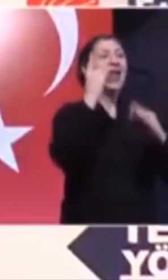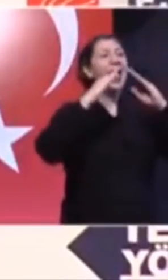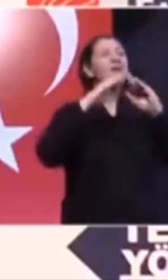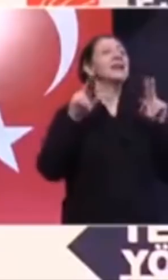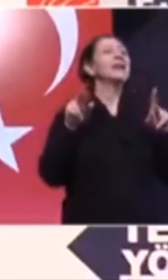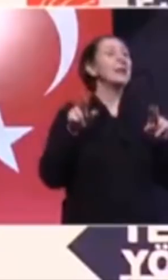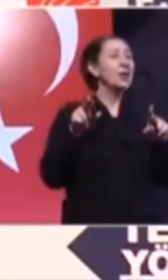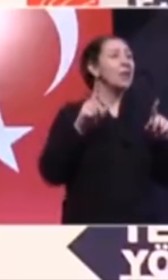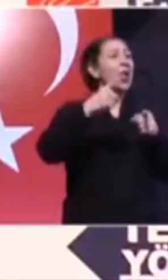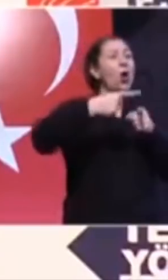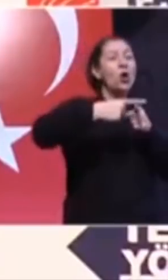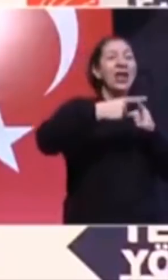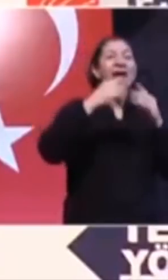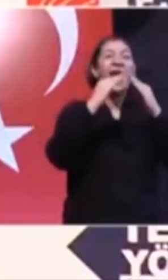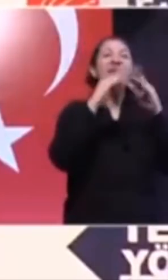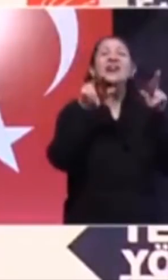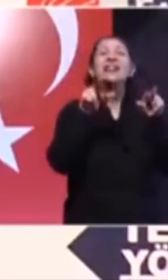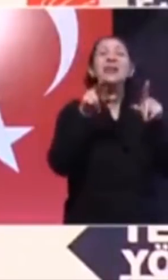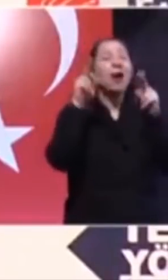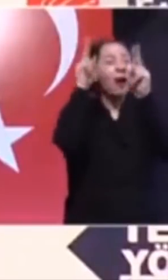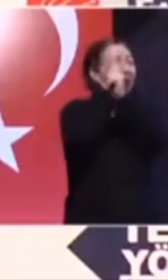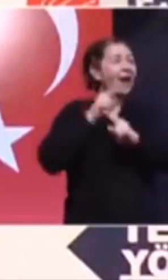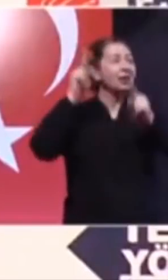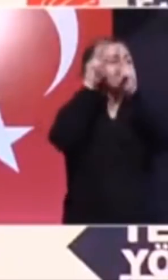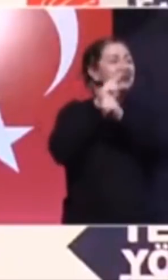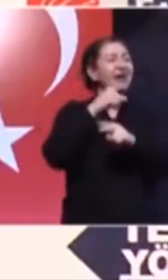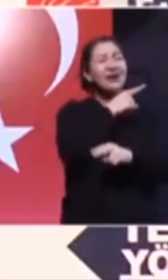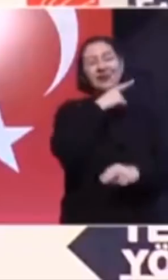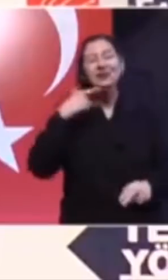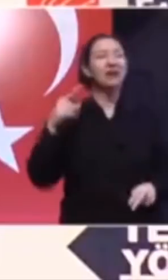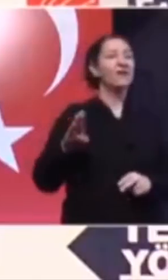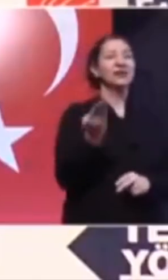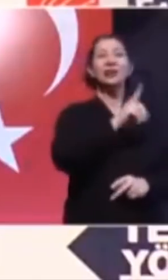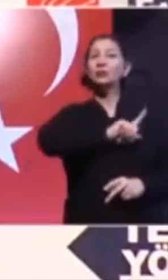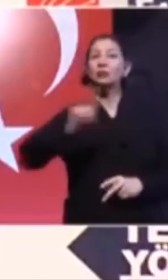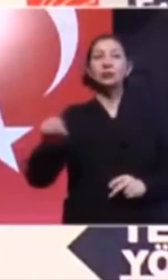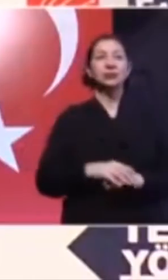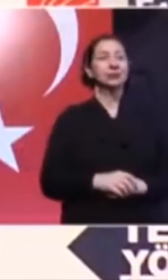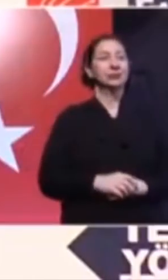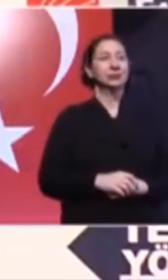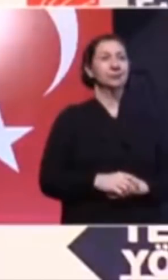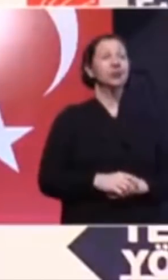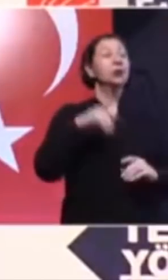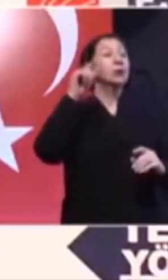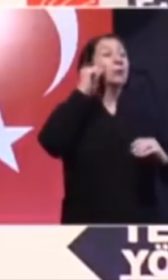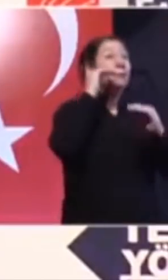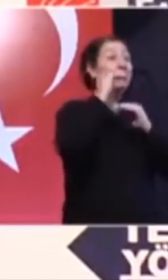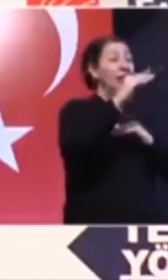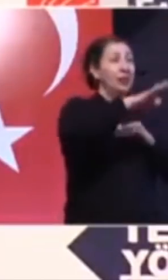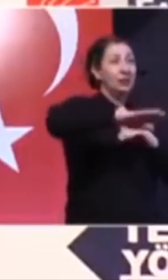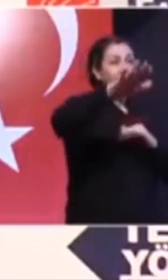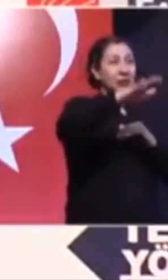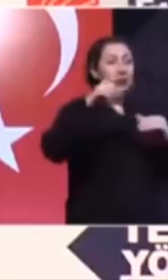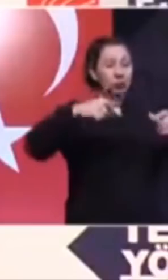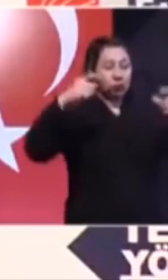gibi, ortak bir yuva gibi olması hayalimizden asla vazgeçmeyeceğiz. Bu milletin